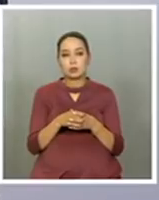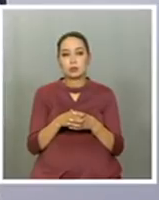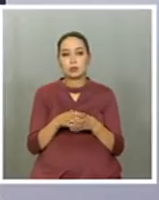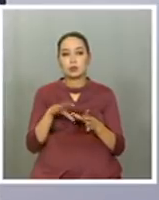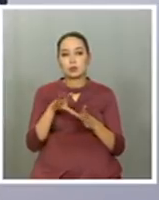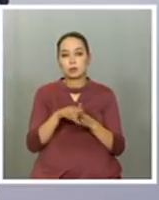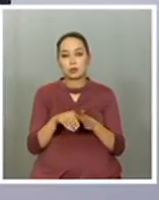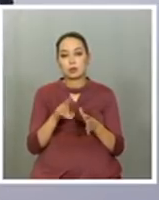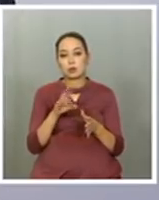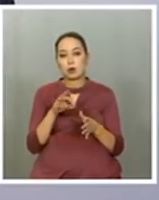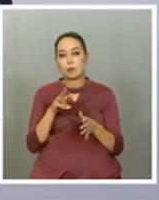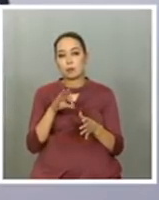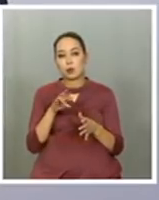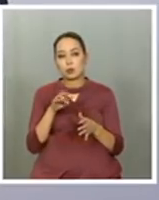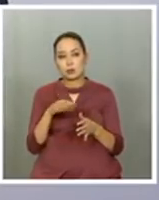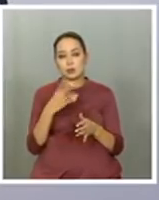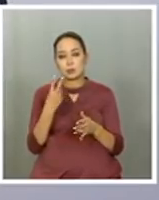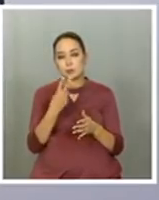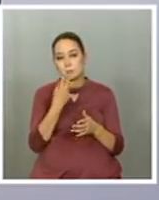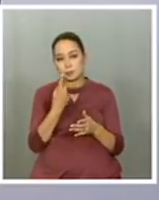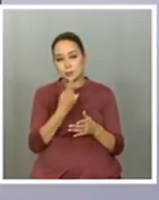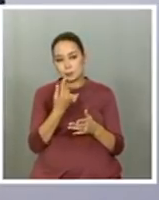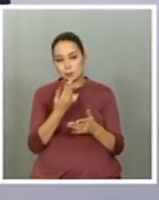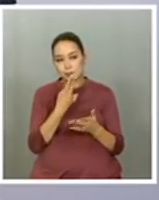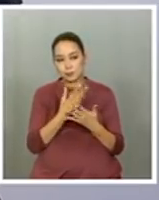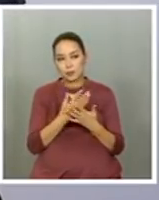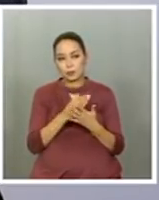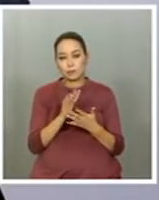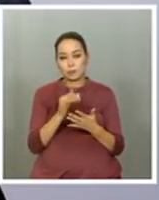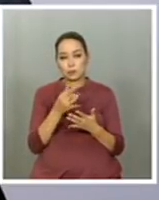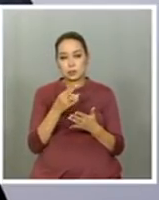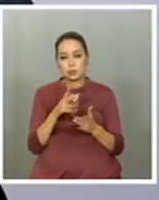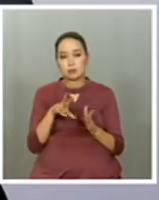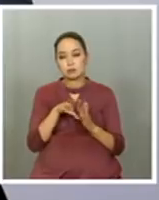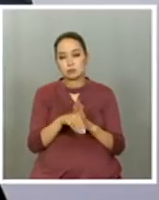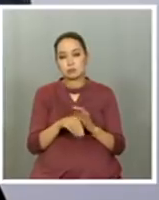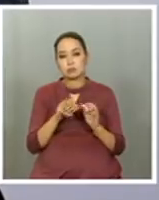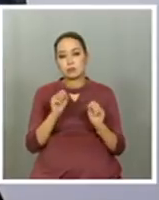құрылған компоненттерге белгілі бір әрекеттерді, функцияларды қоюға мүмкіндік береді.